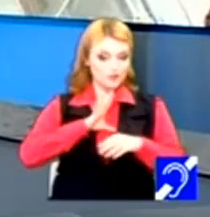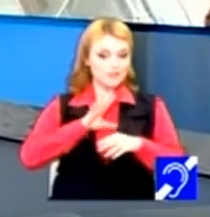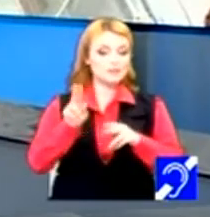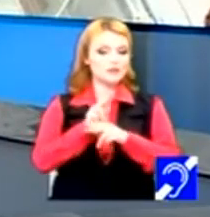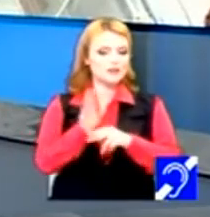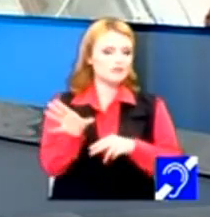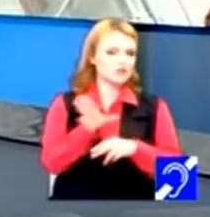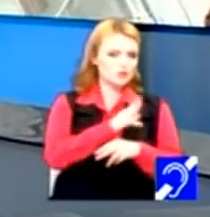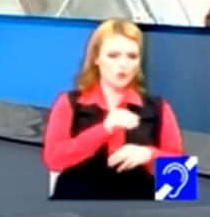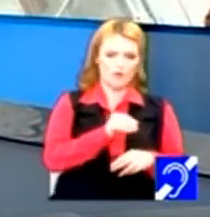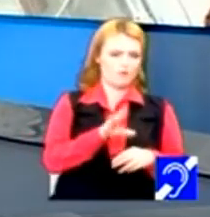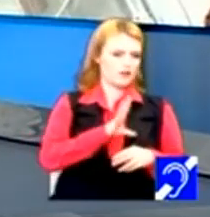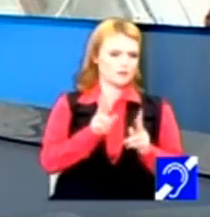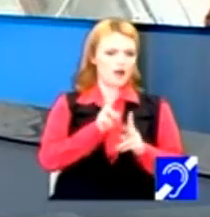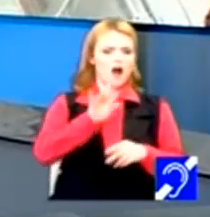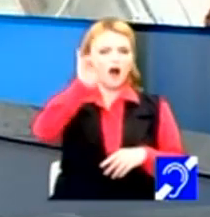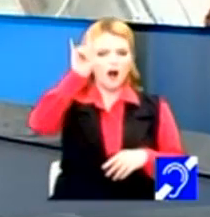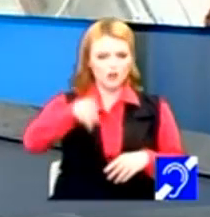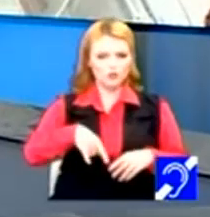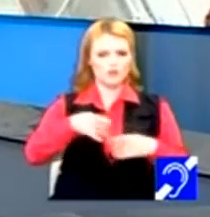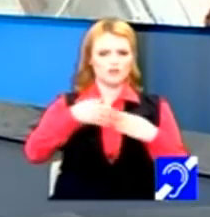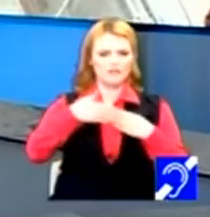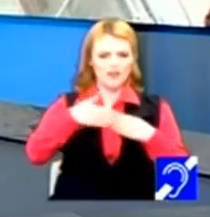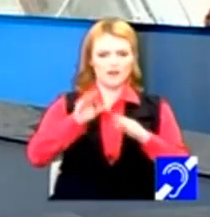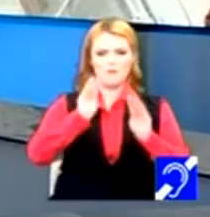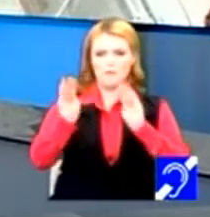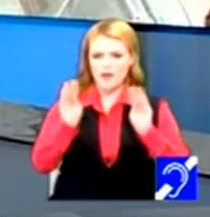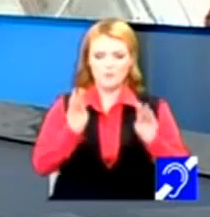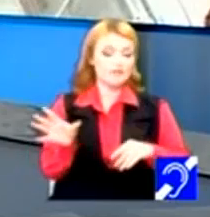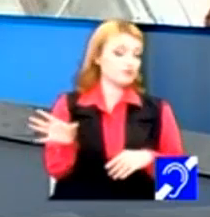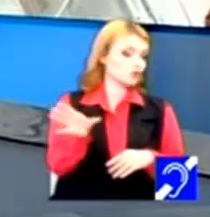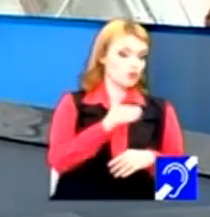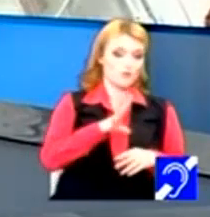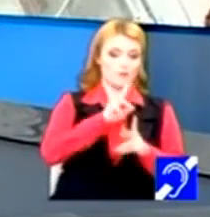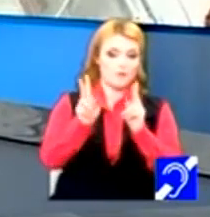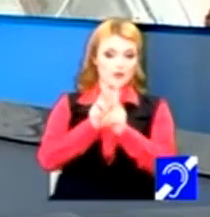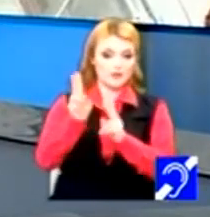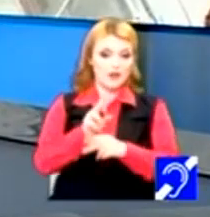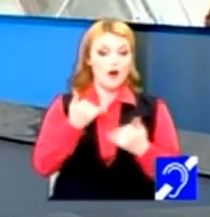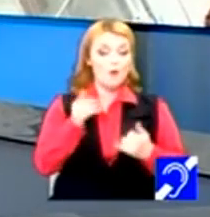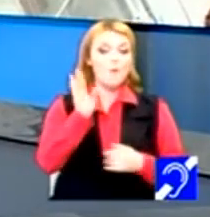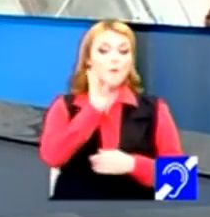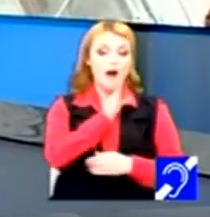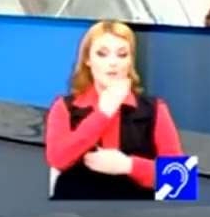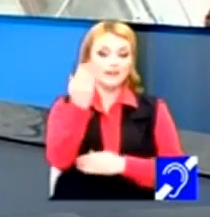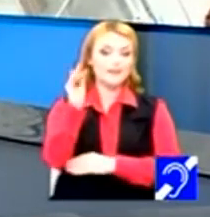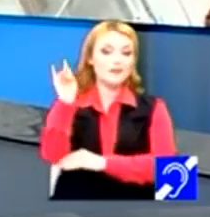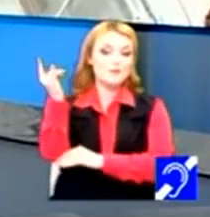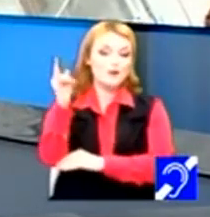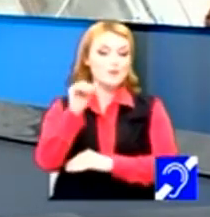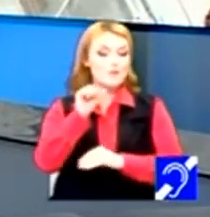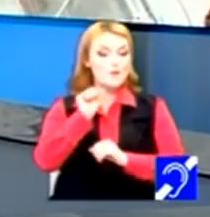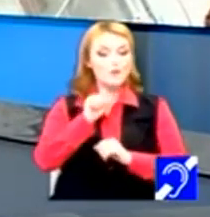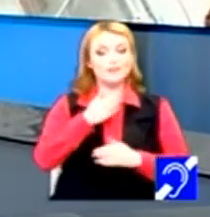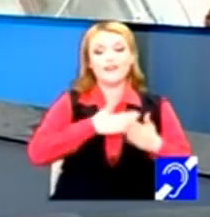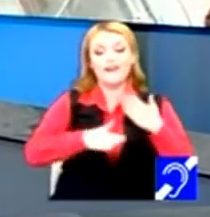totul, de la tavan și pardoseală până la instalații, mobilier, geamuri și uși. Acum, mamele și pruncii lor se pot bucura de